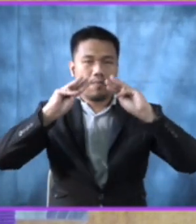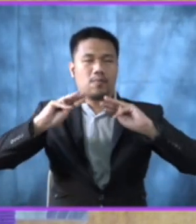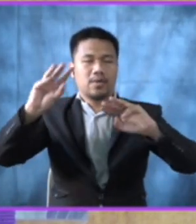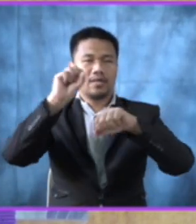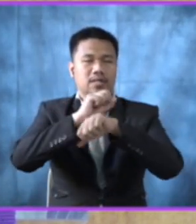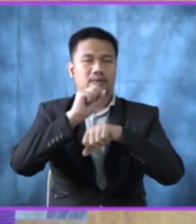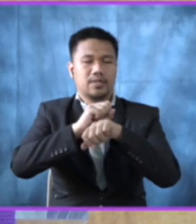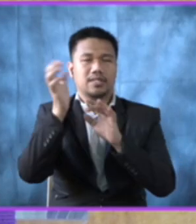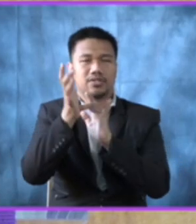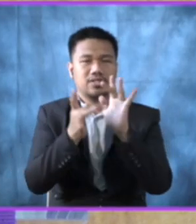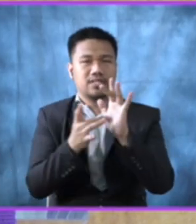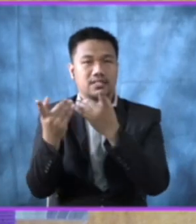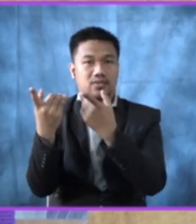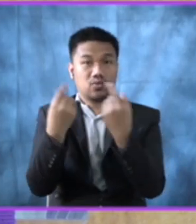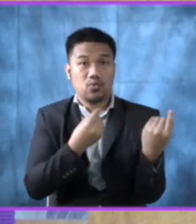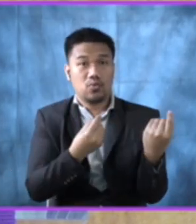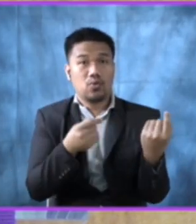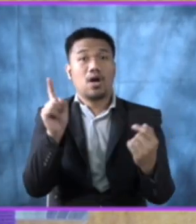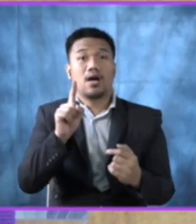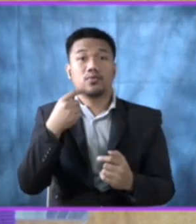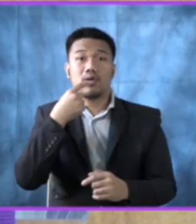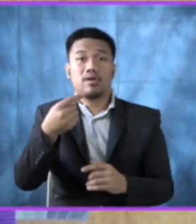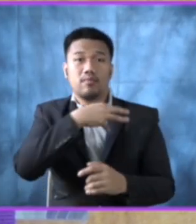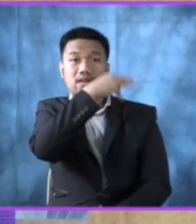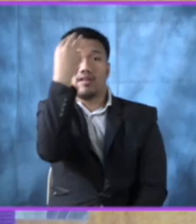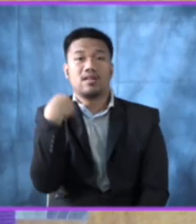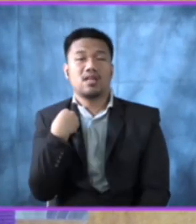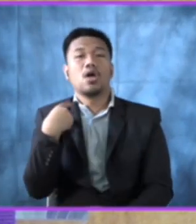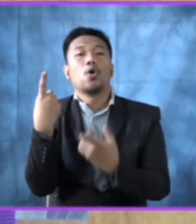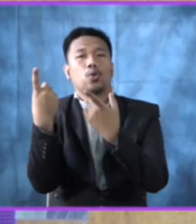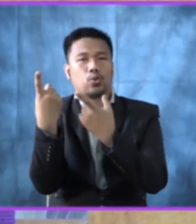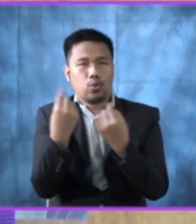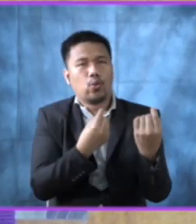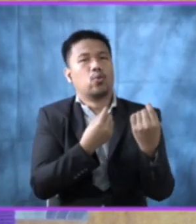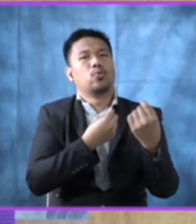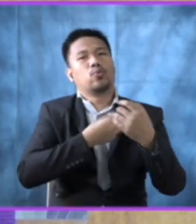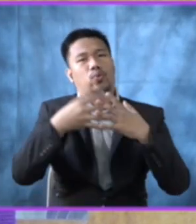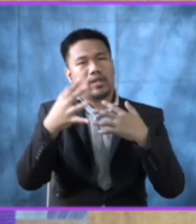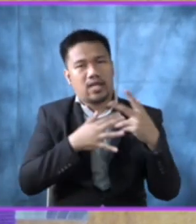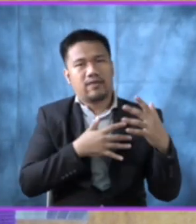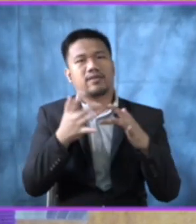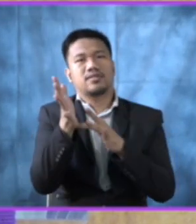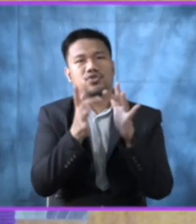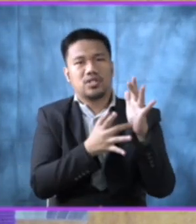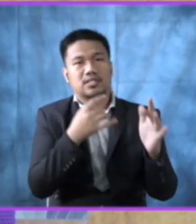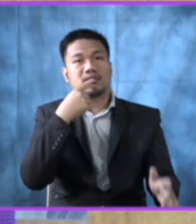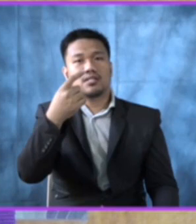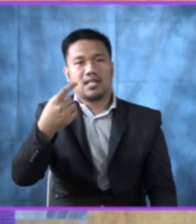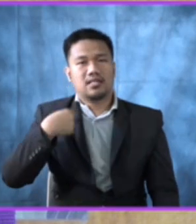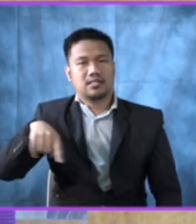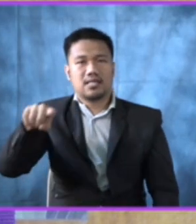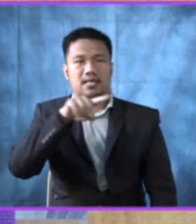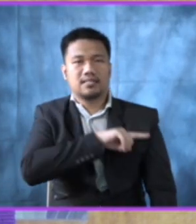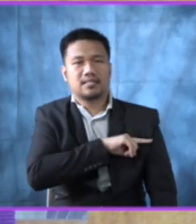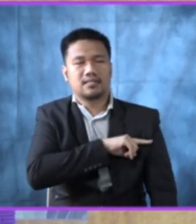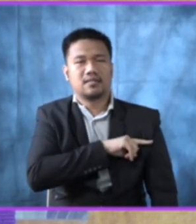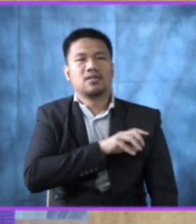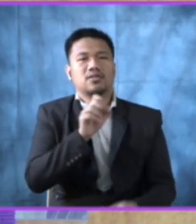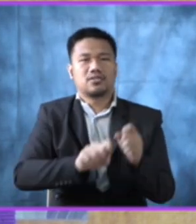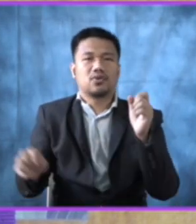Pakinggan, gawin ninyo ang sinasabi niya. Isa